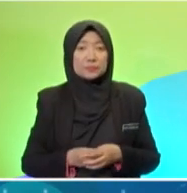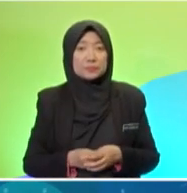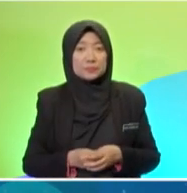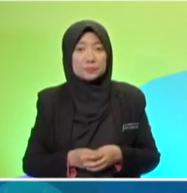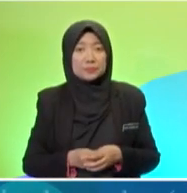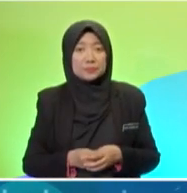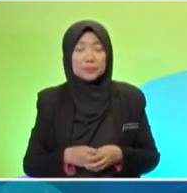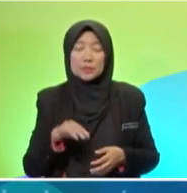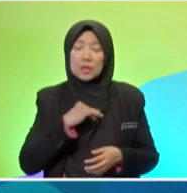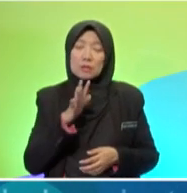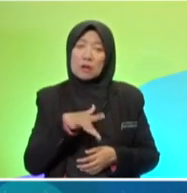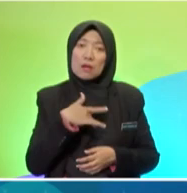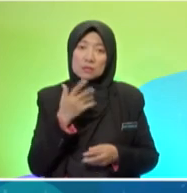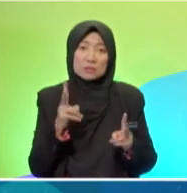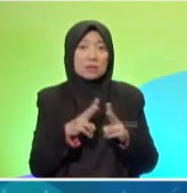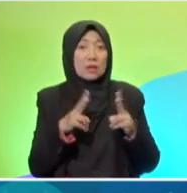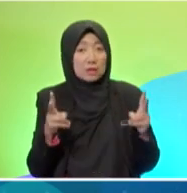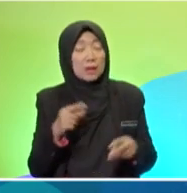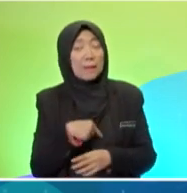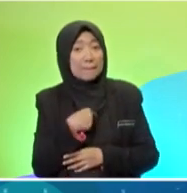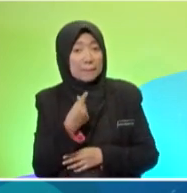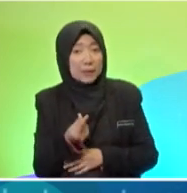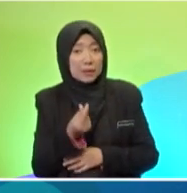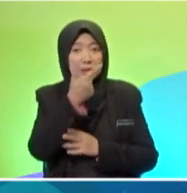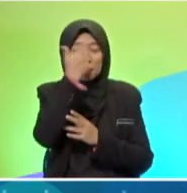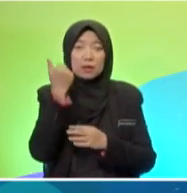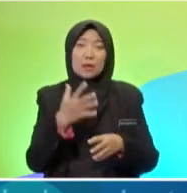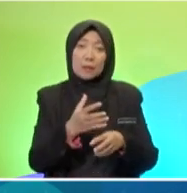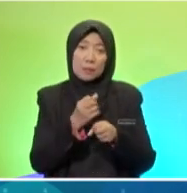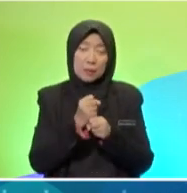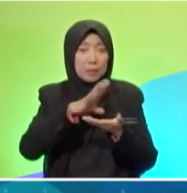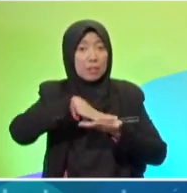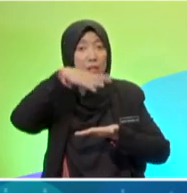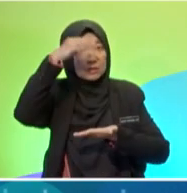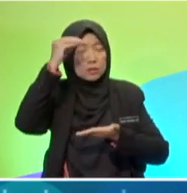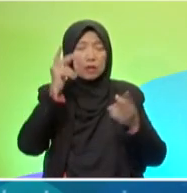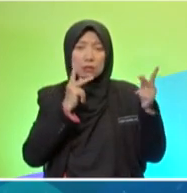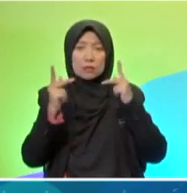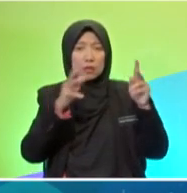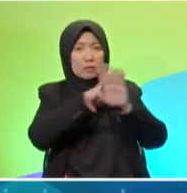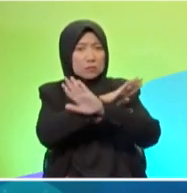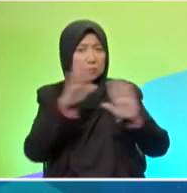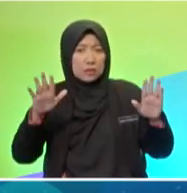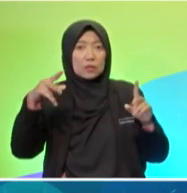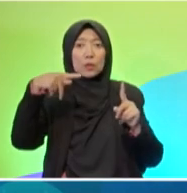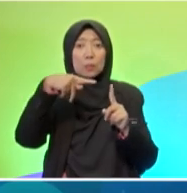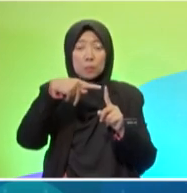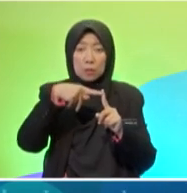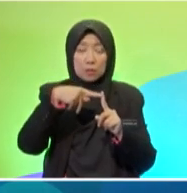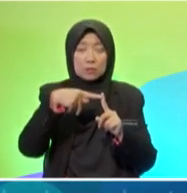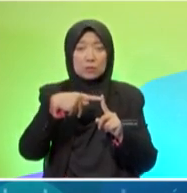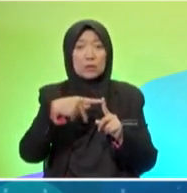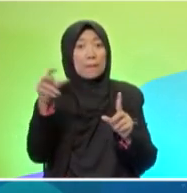Saya merasa sangat gembira karena dapat mempelajari Katakan tidak kepada situasi